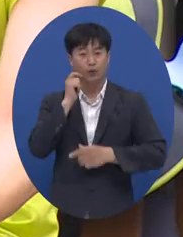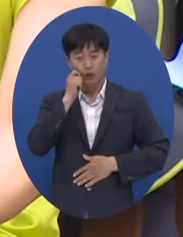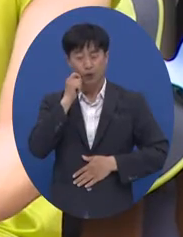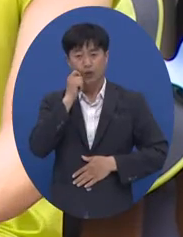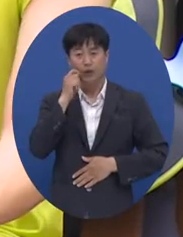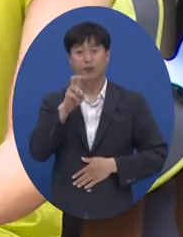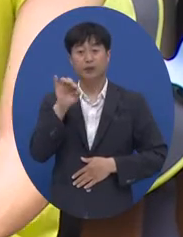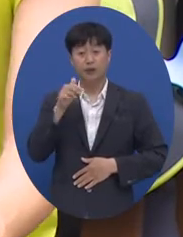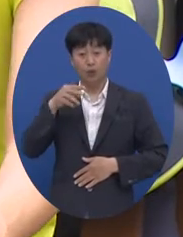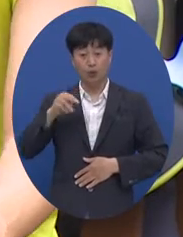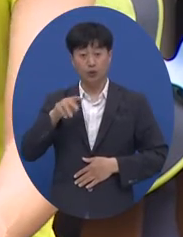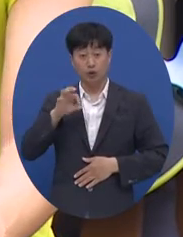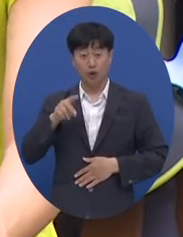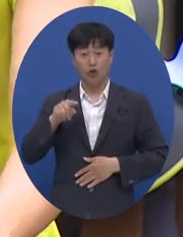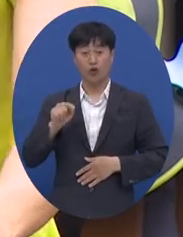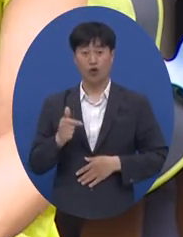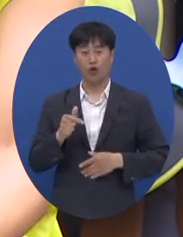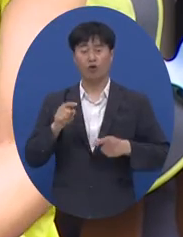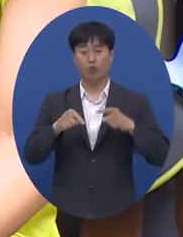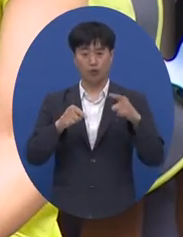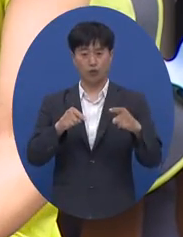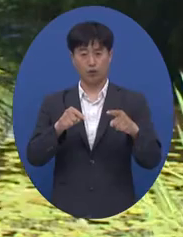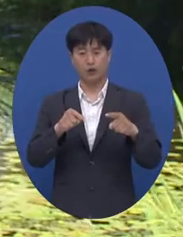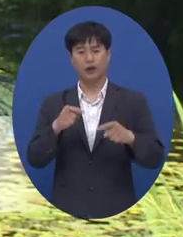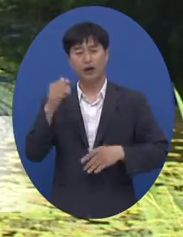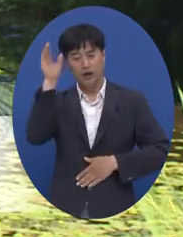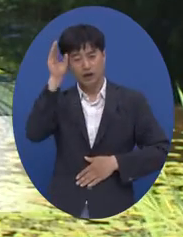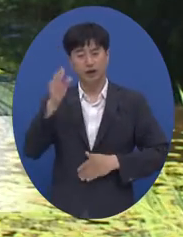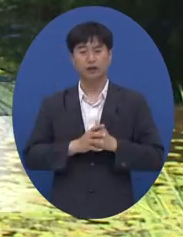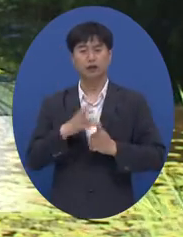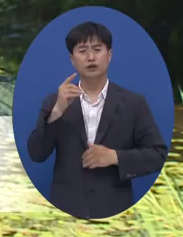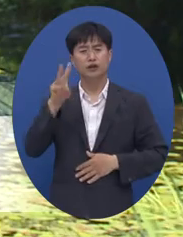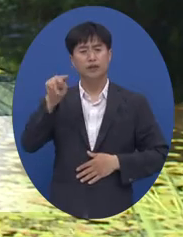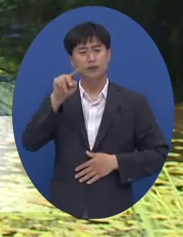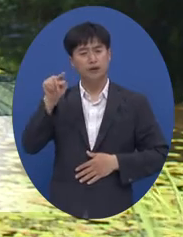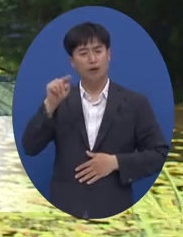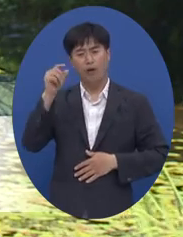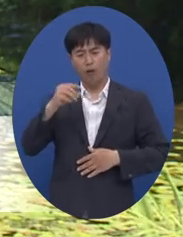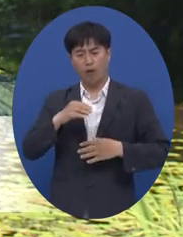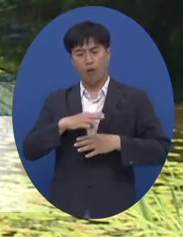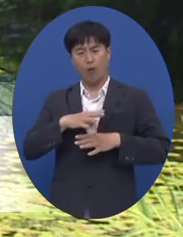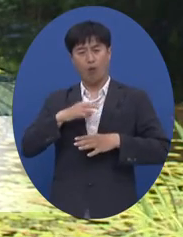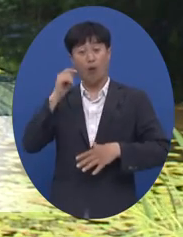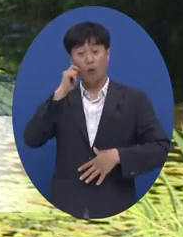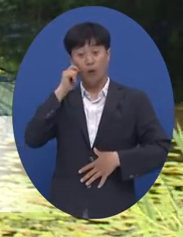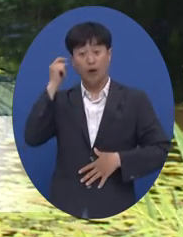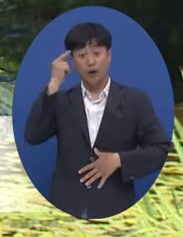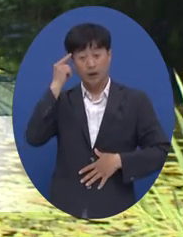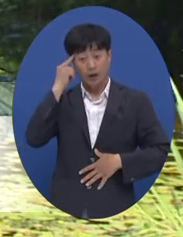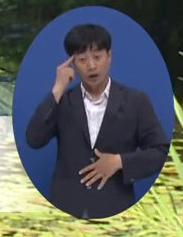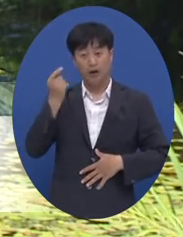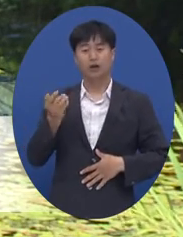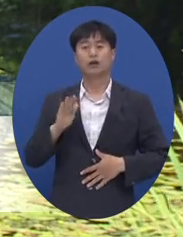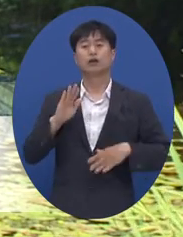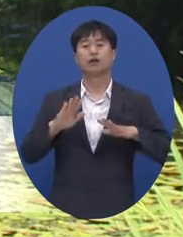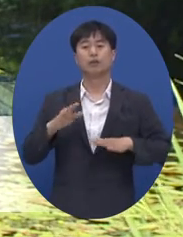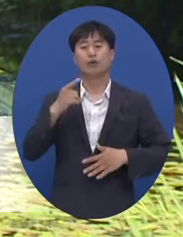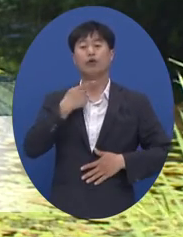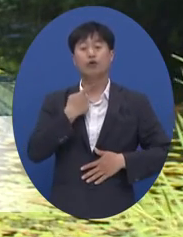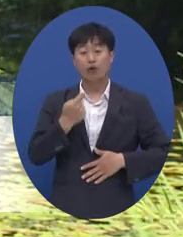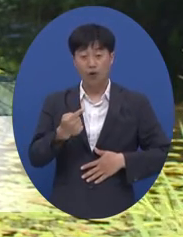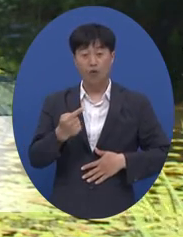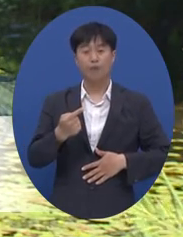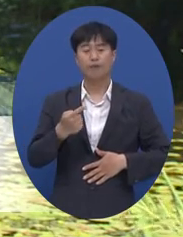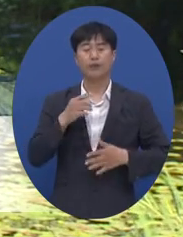민통선 구간을 걷는 데 기대감을 나타냈습니다 좀 dmg 하면 되게 무섭고 어렵다 이렇게만 생각했는데